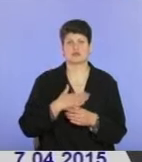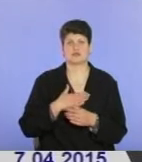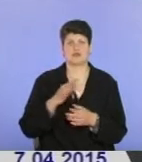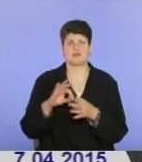і